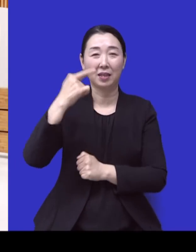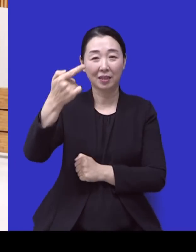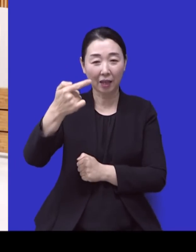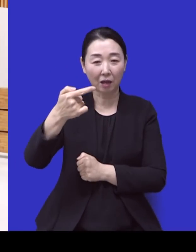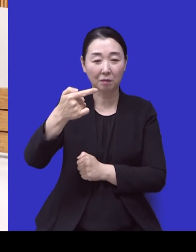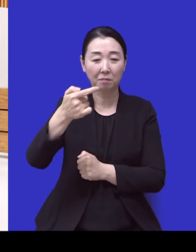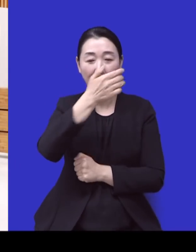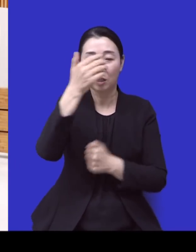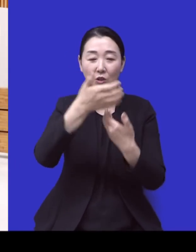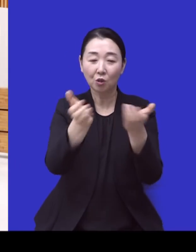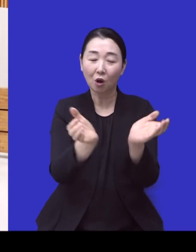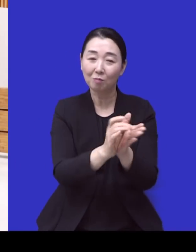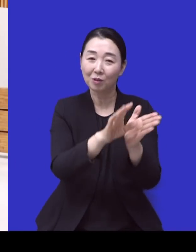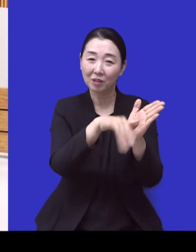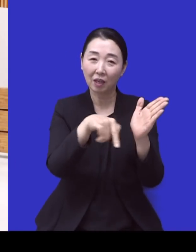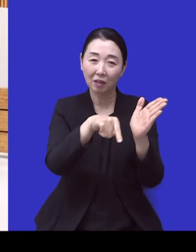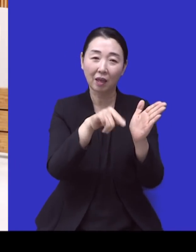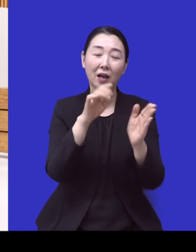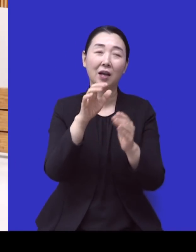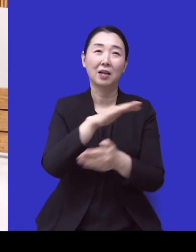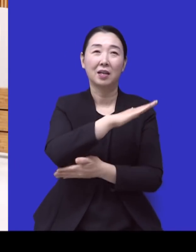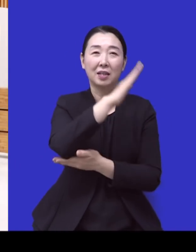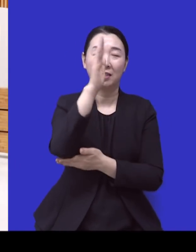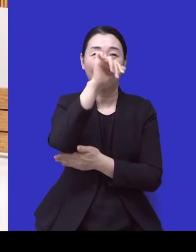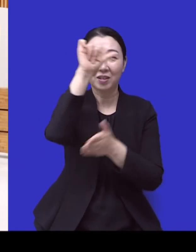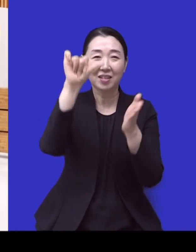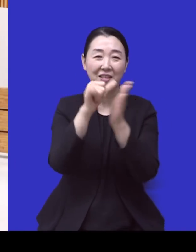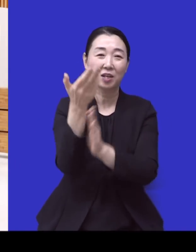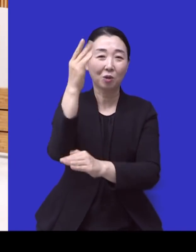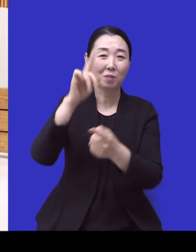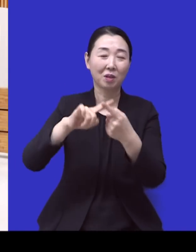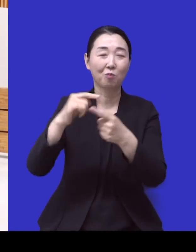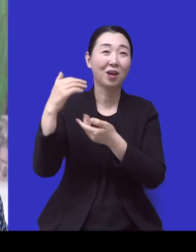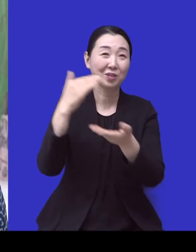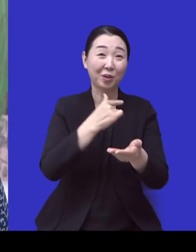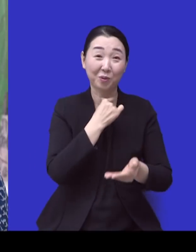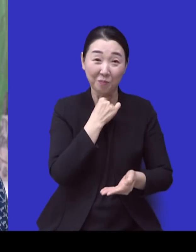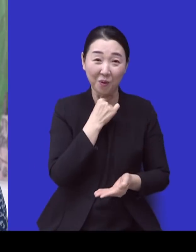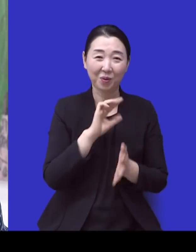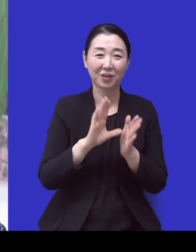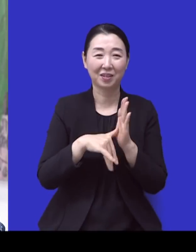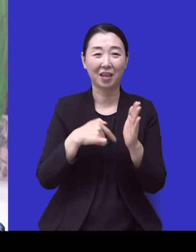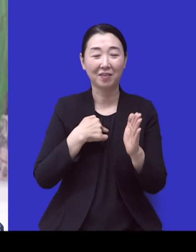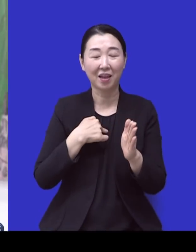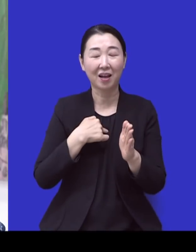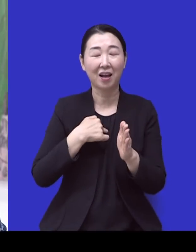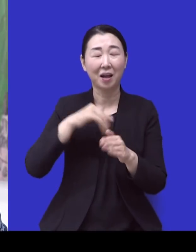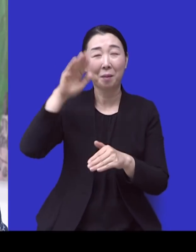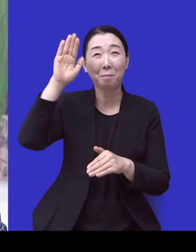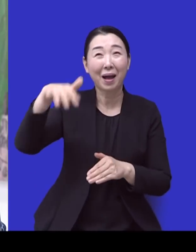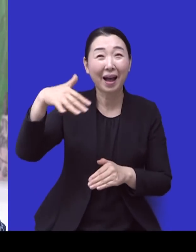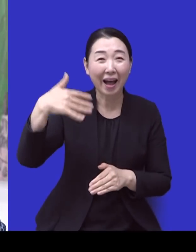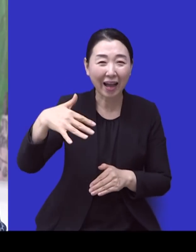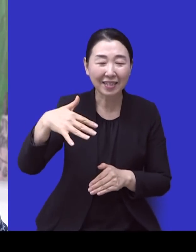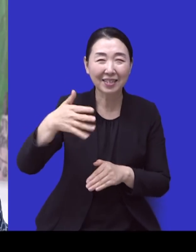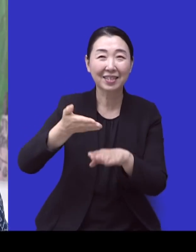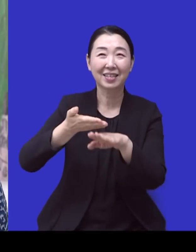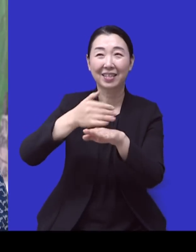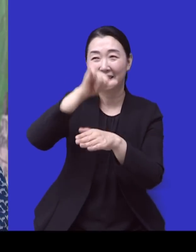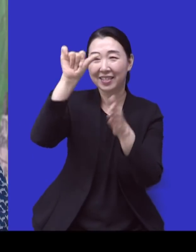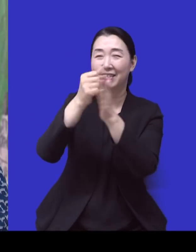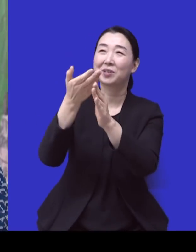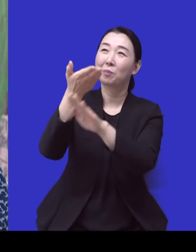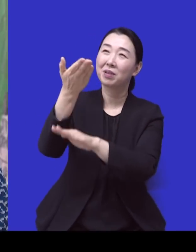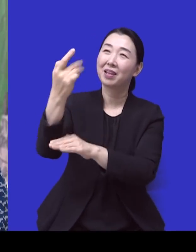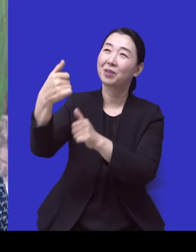무언가 내가 살아온 인생의 선배로서 무언가를 전하고 싶다면 내가 가보지 못한 세상을 경험한 인생 선배들에게 우리가 조언을